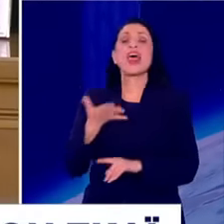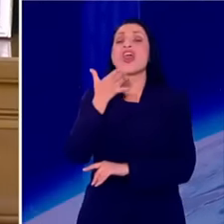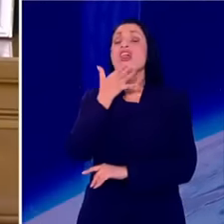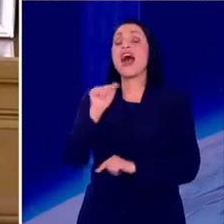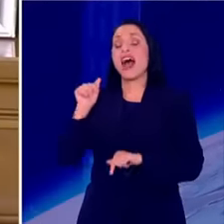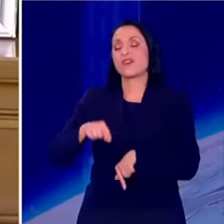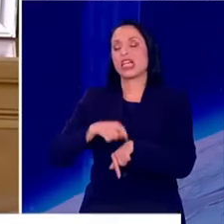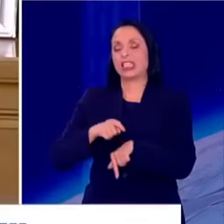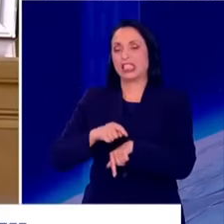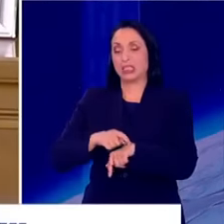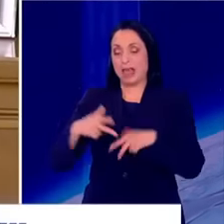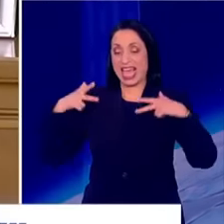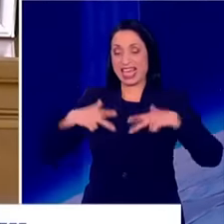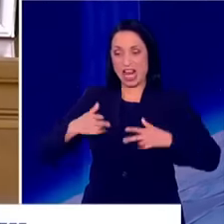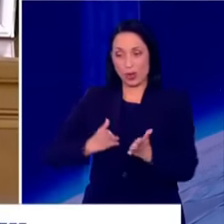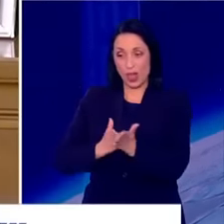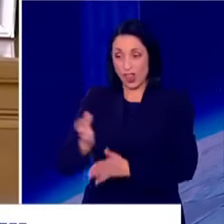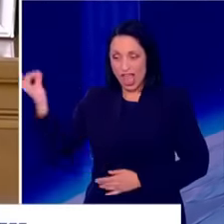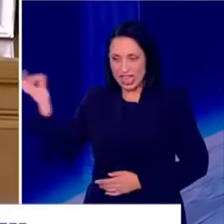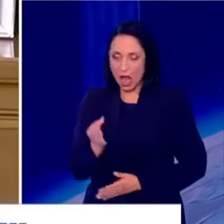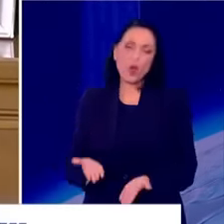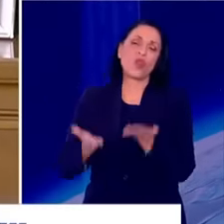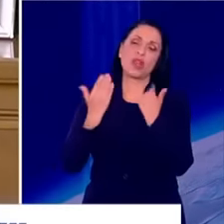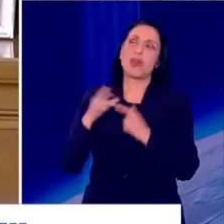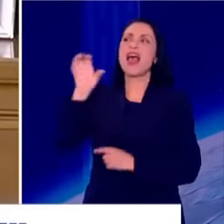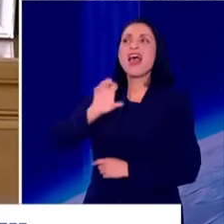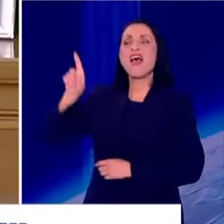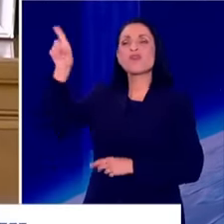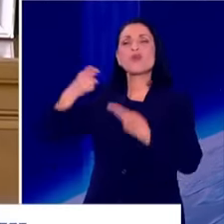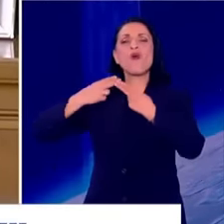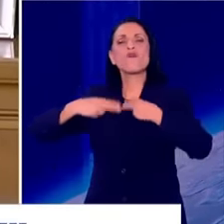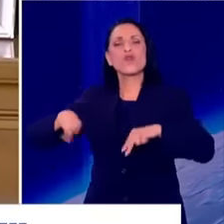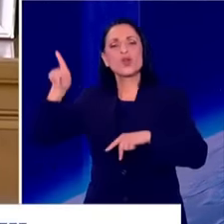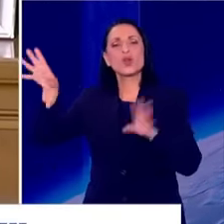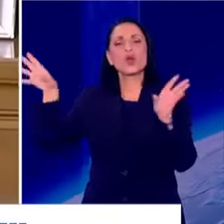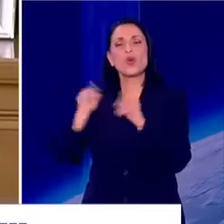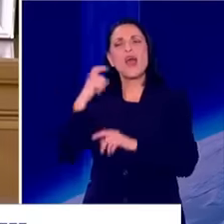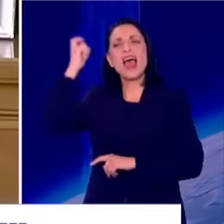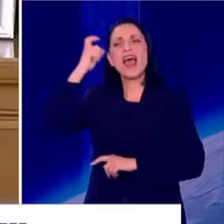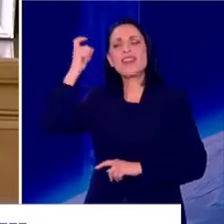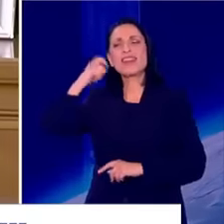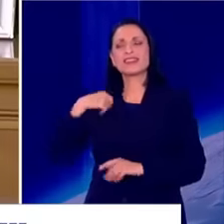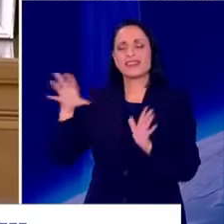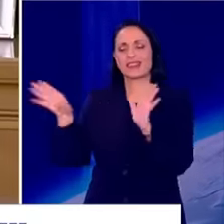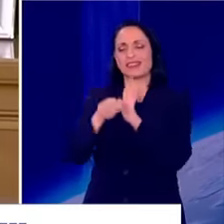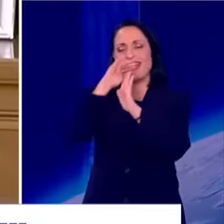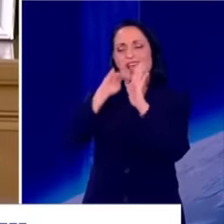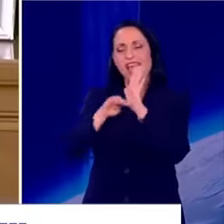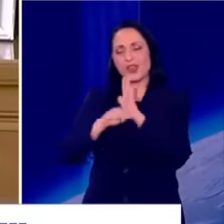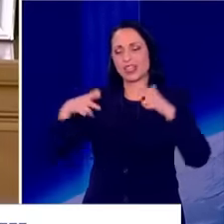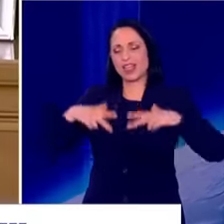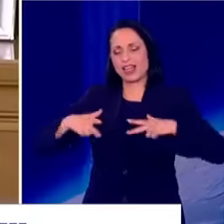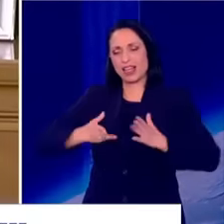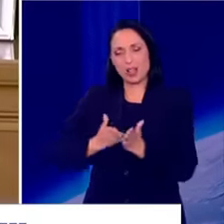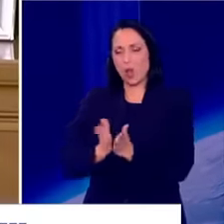δικαίου. Εξού και η Ευρωπαϊκή Επιτροπή είναι επιφορτισμένη με την σύνταξη μιας ετήσιας έκθεσης για το κράτος δικαίου, η οποία δεν έχει